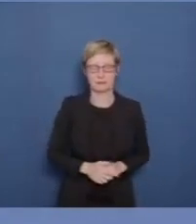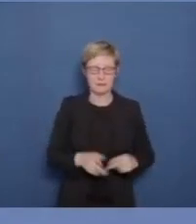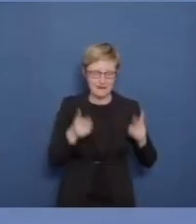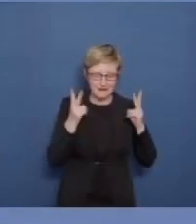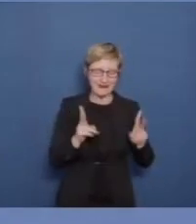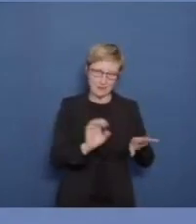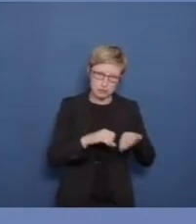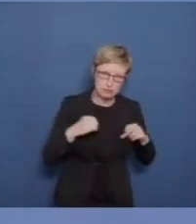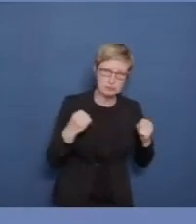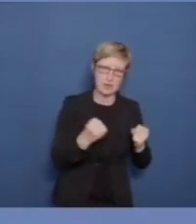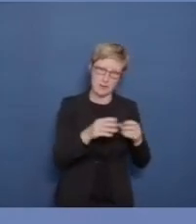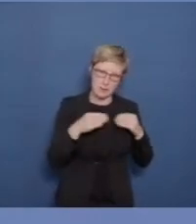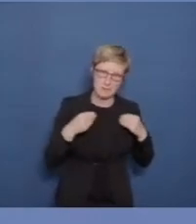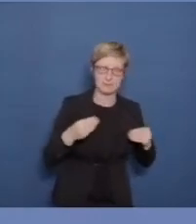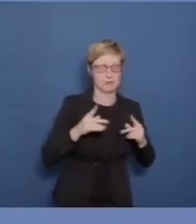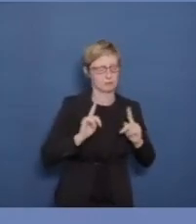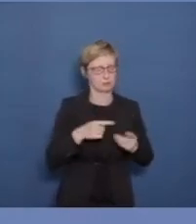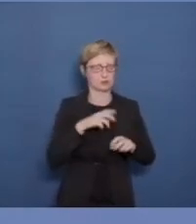Rechtsstaats klargemacht werden.